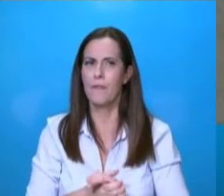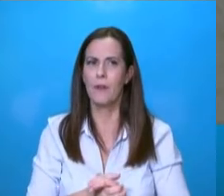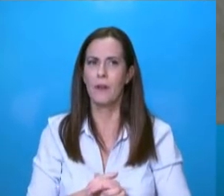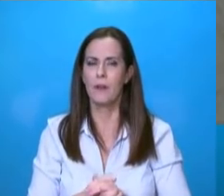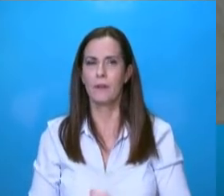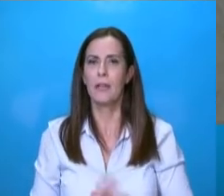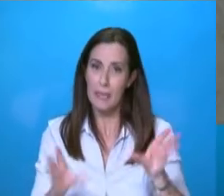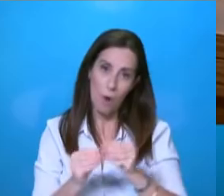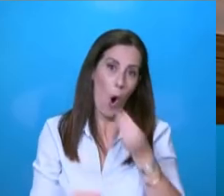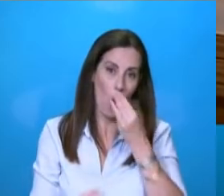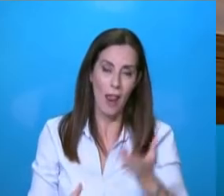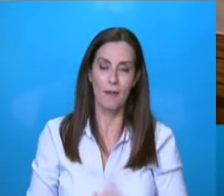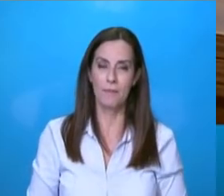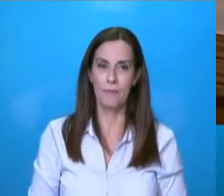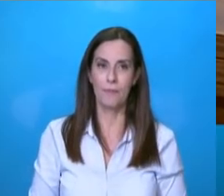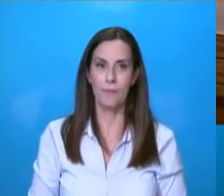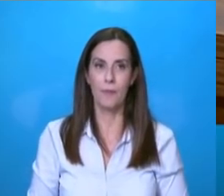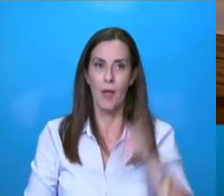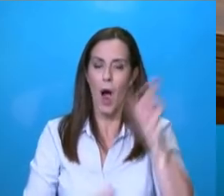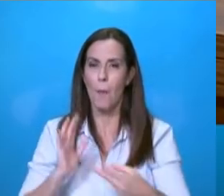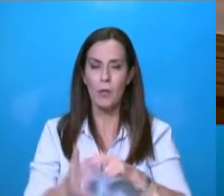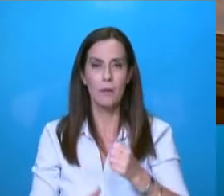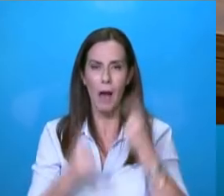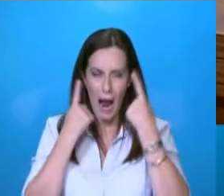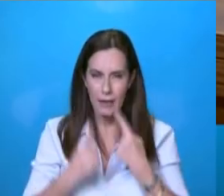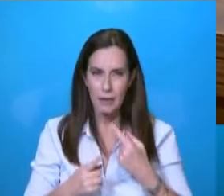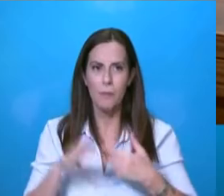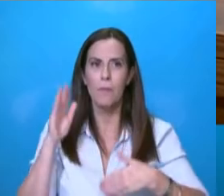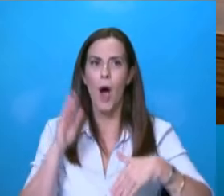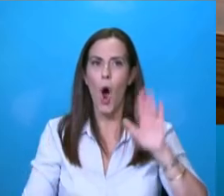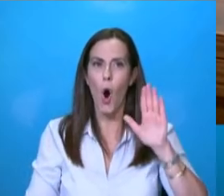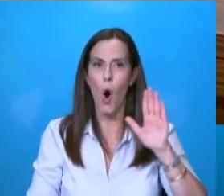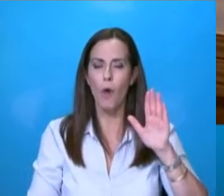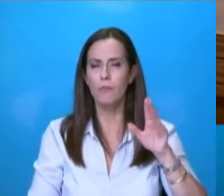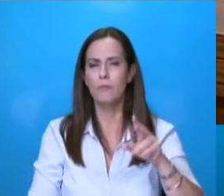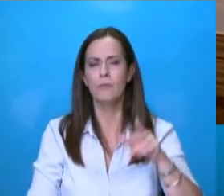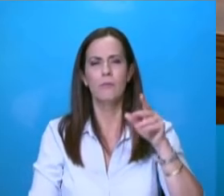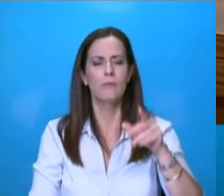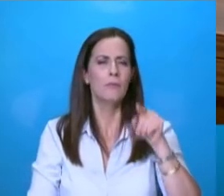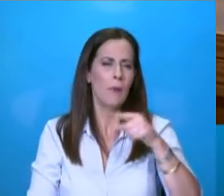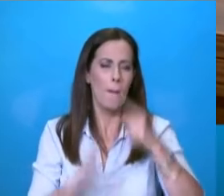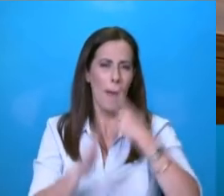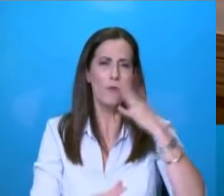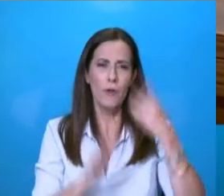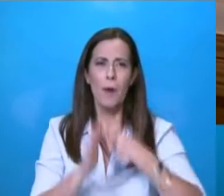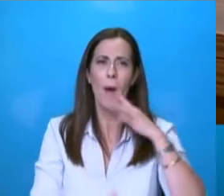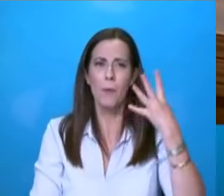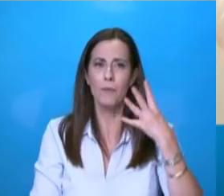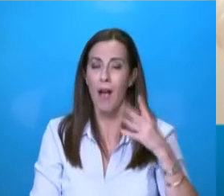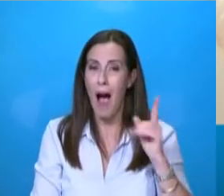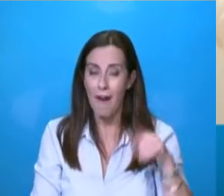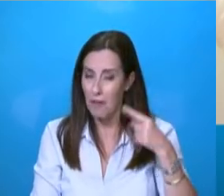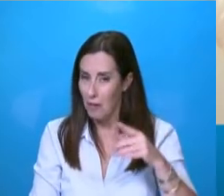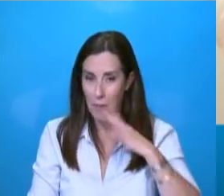שונות. הפוליטיקאים החרדים בעיקר משתמשים בציבור פעם בארבע שנים, ובמהלך כל ארבע שנים לא רואים אותו